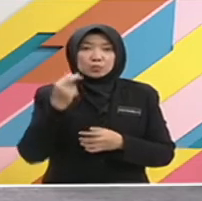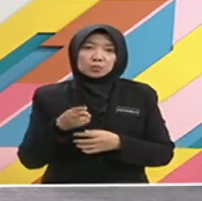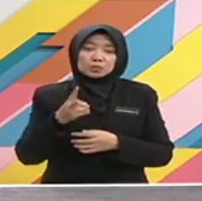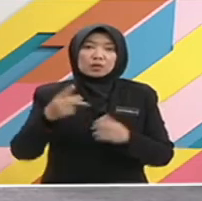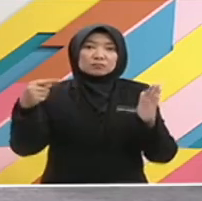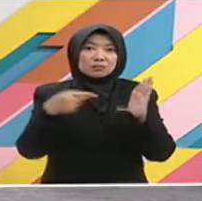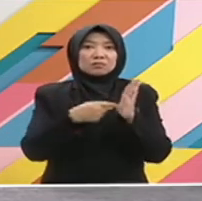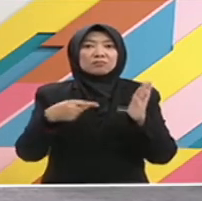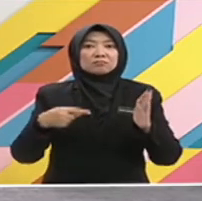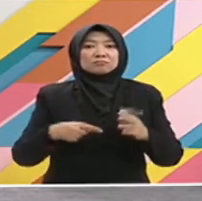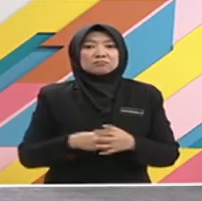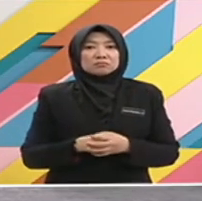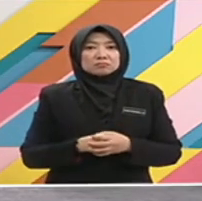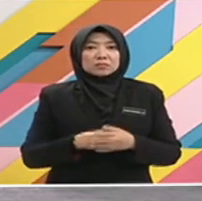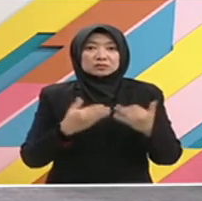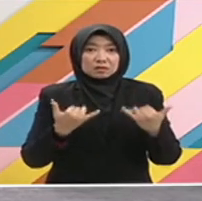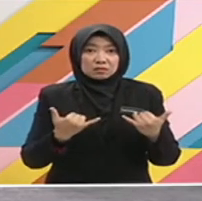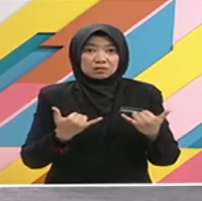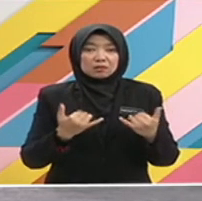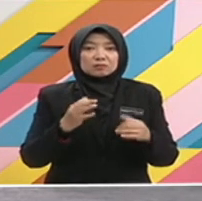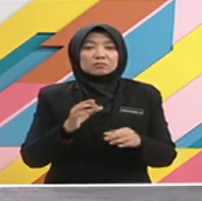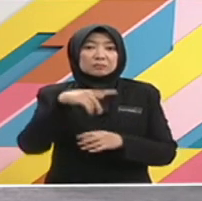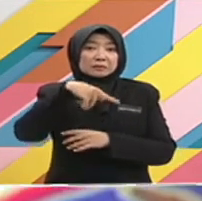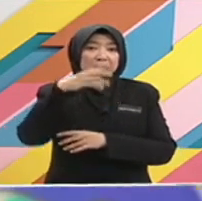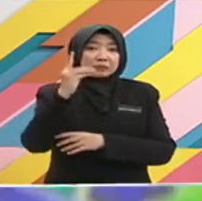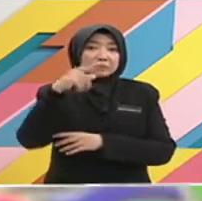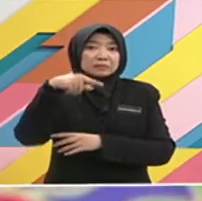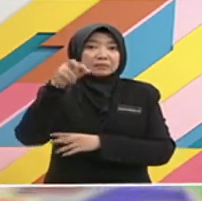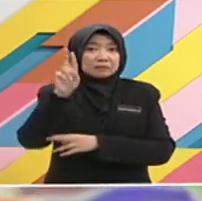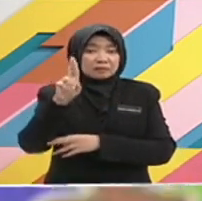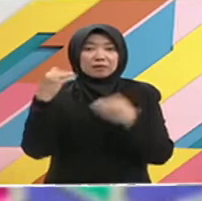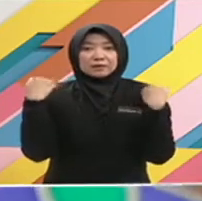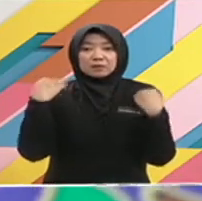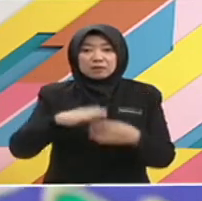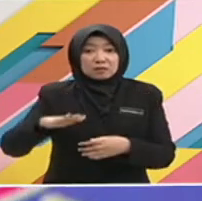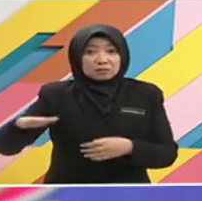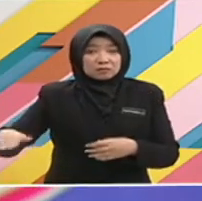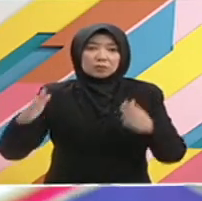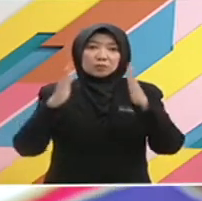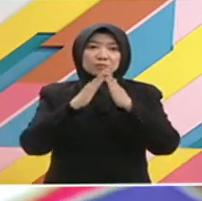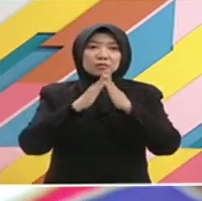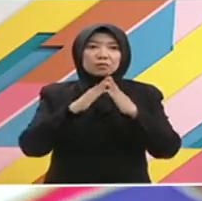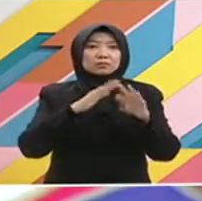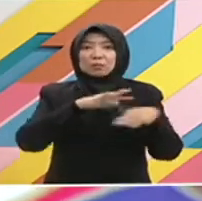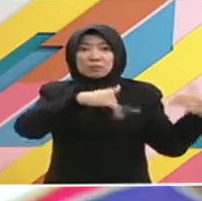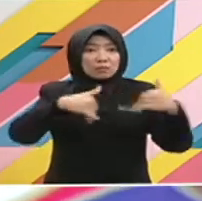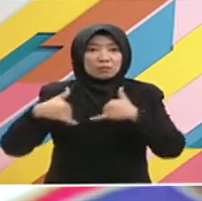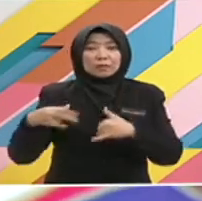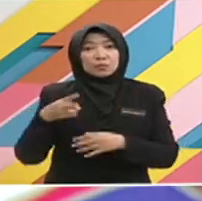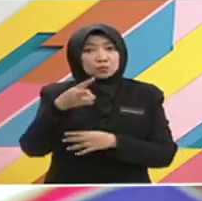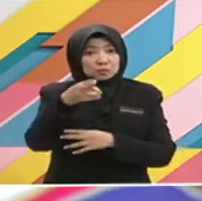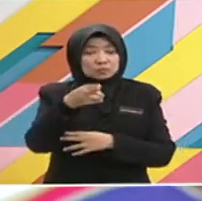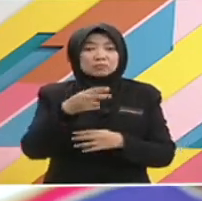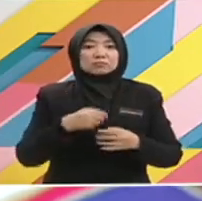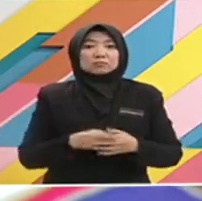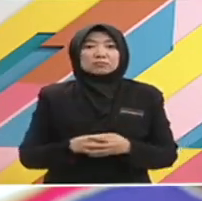ada sekarang PDPR, kalau ada adik-beradik di rumah, ya. Jangan apa, jangan cucuk-cucuk macam tu, ya. Buat aksi-aksi yang